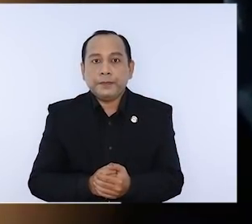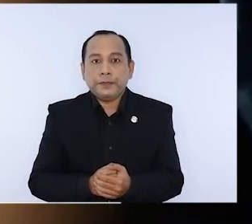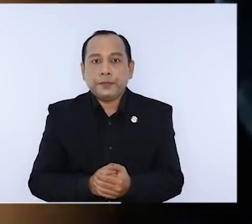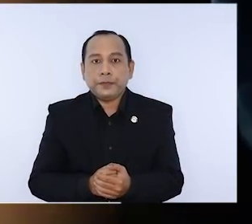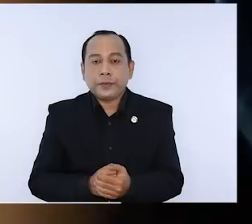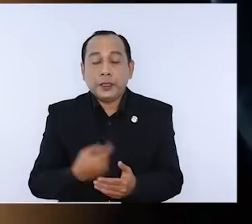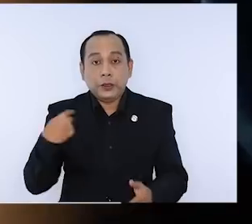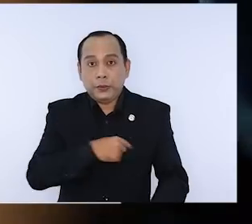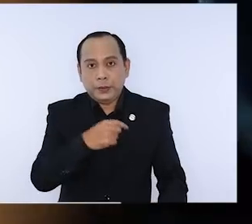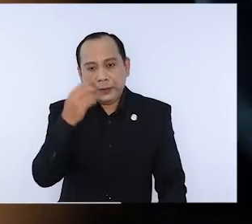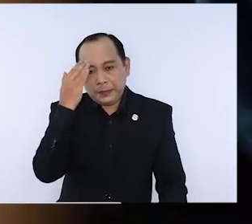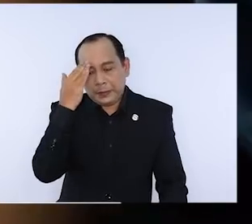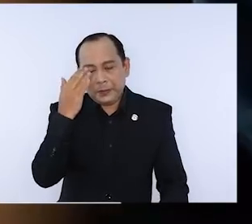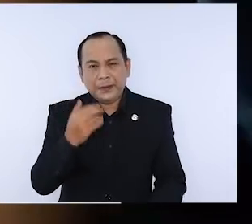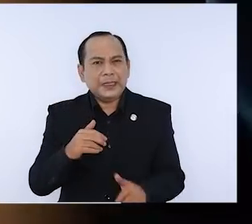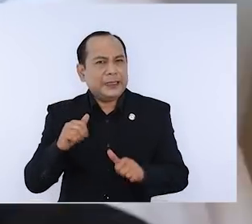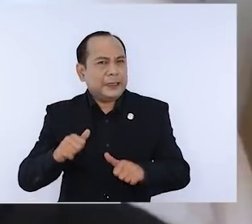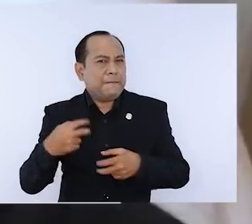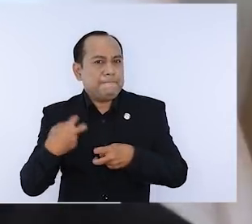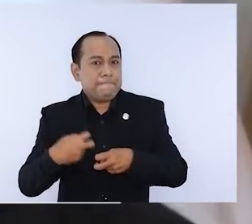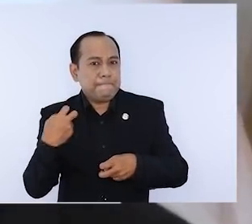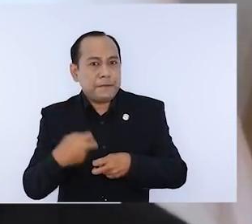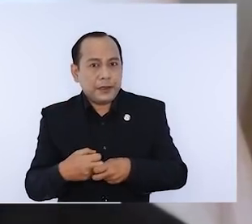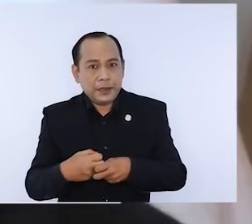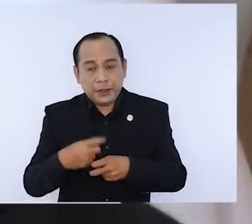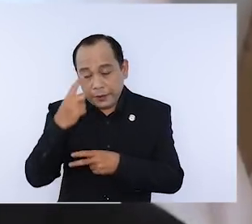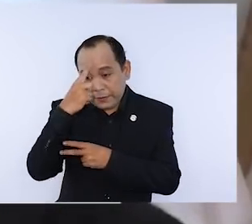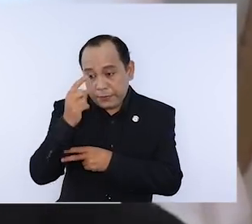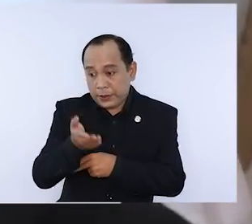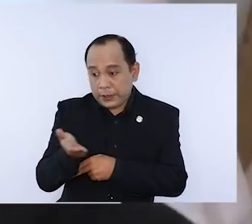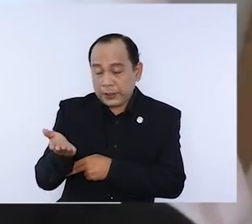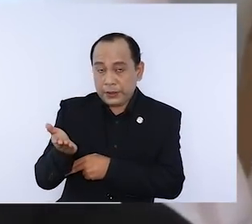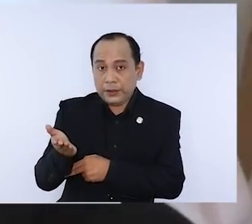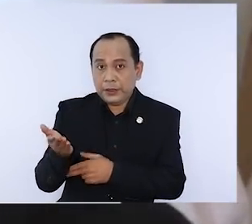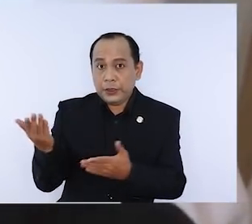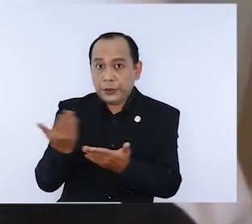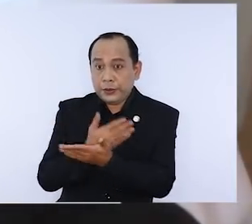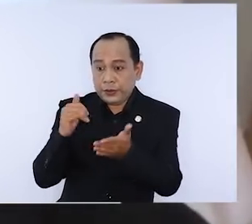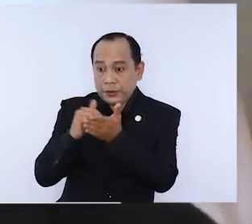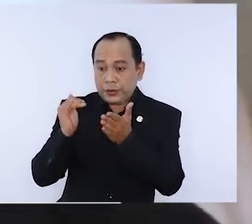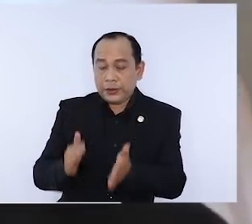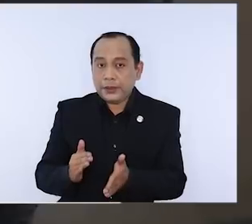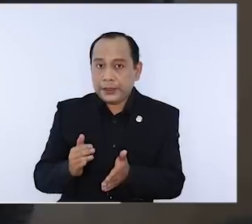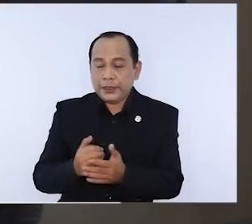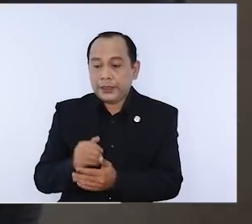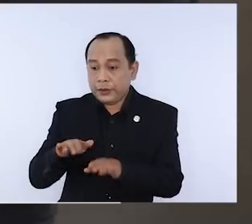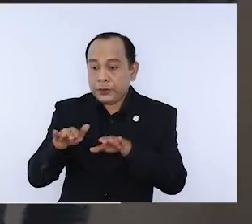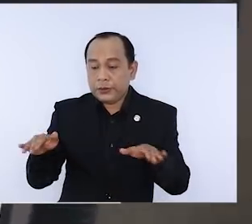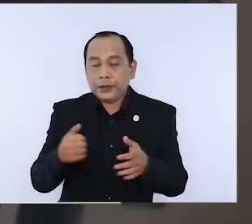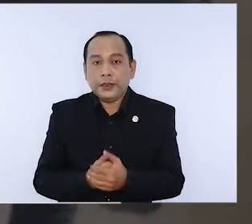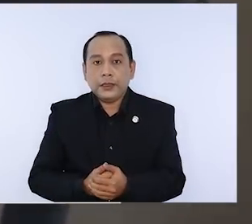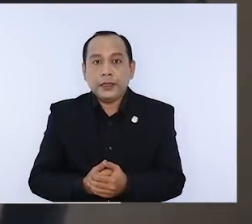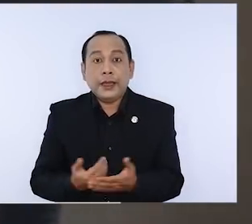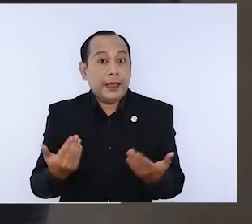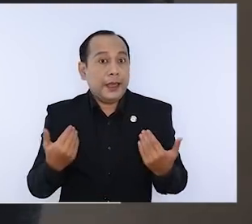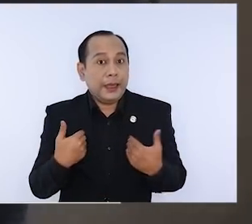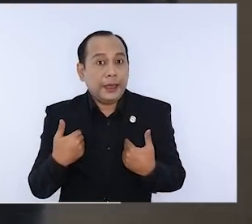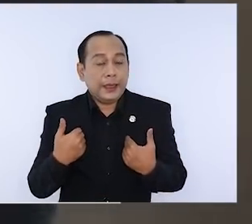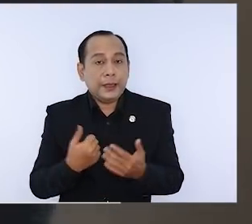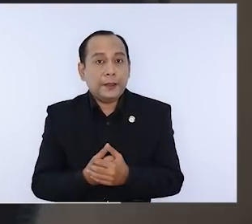po namin ay mahihirapan po, para lalo na po sa mga bagong mga mag-aaral na mga bata na magkaroon po